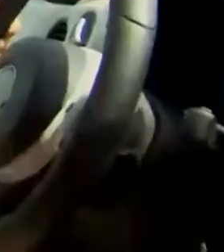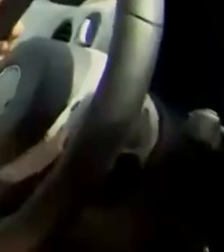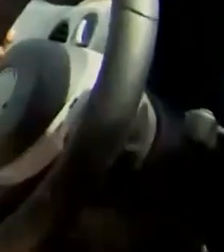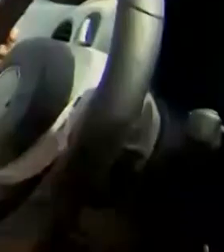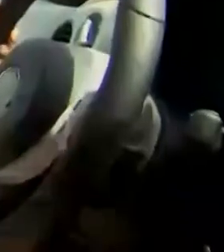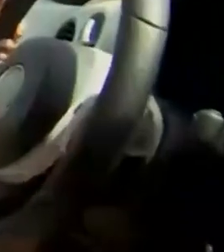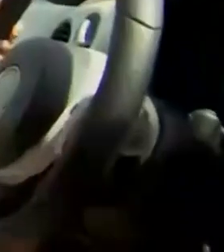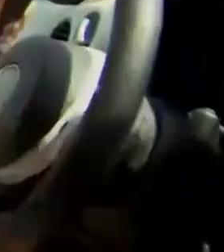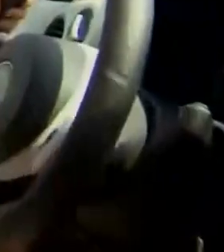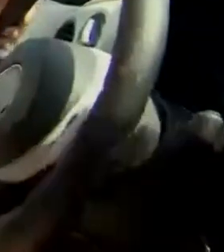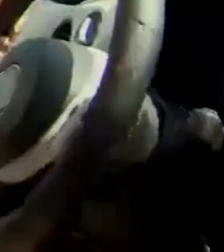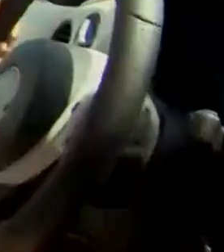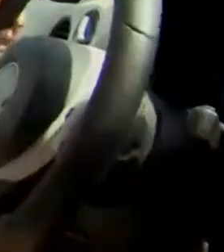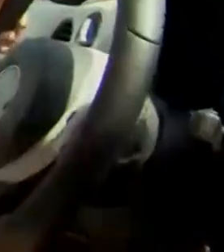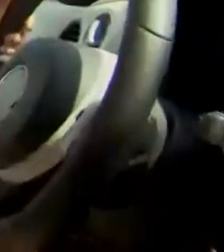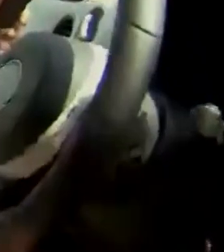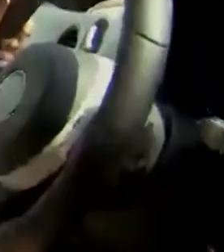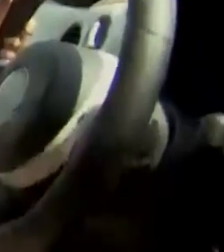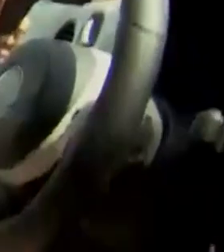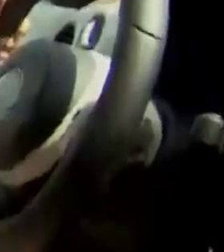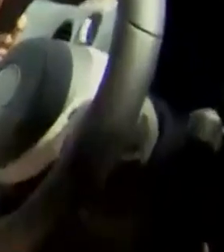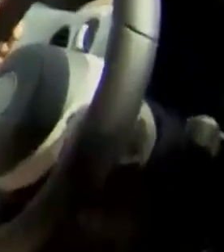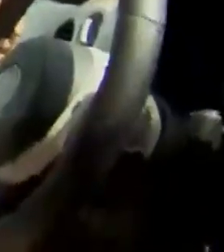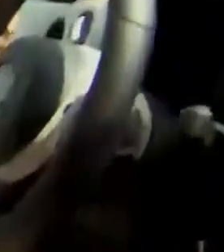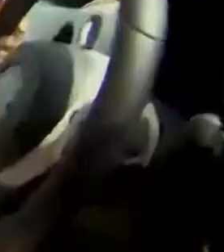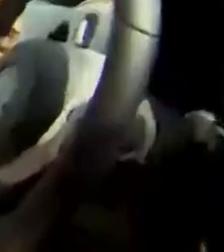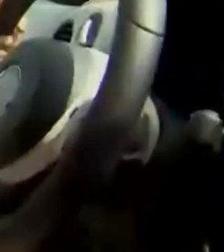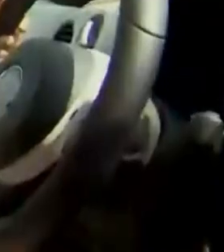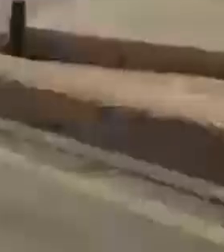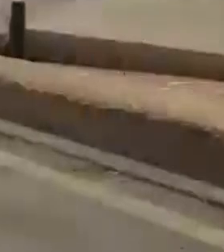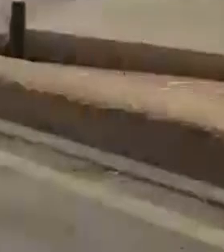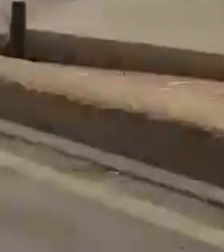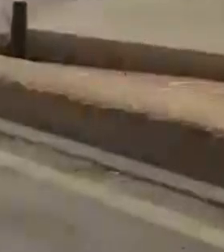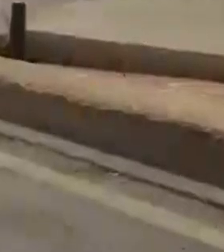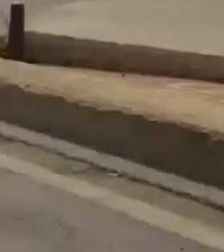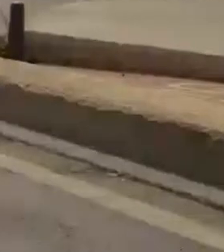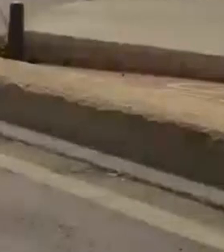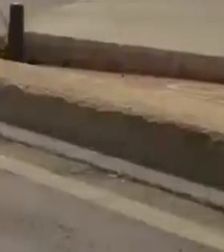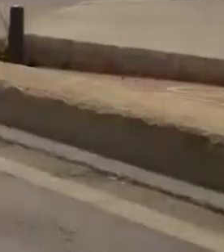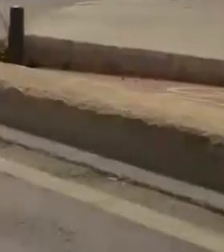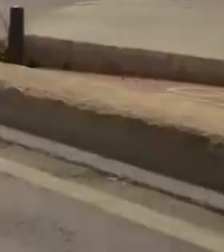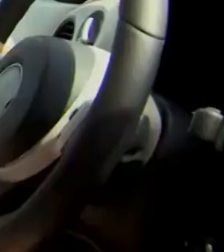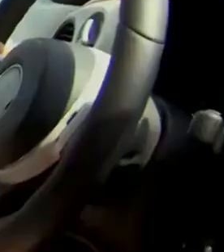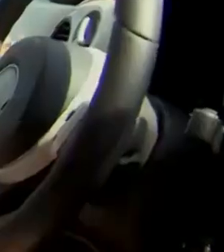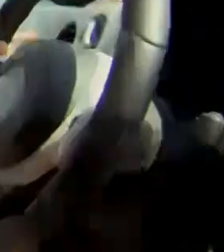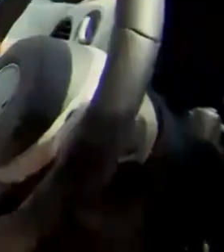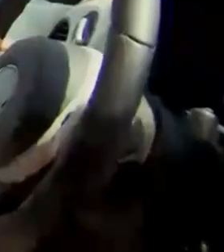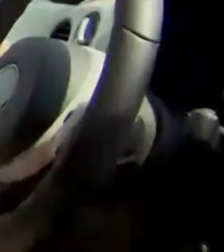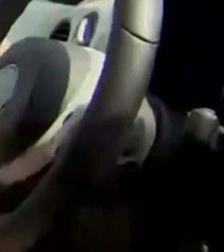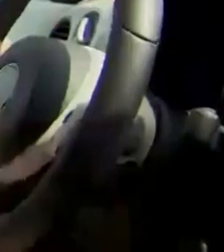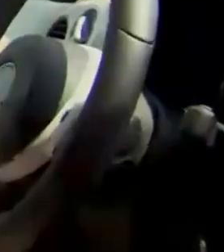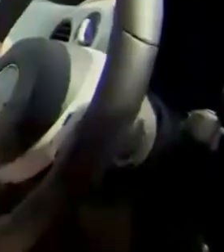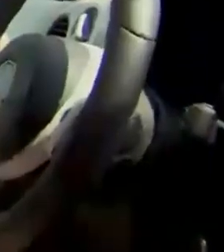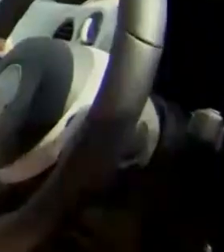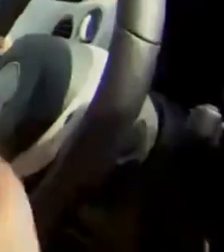Az ileride çevirme olduğunu fark edince telaşla emniyet kemerine uzandı. Polis eliyle arabayı sağ çek diye işaret veriyor. Emniyet